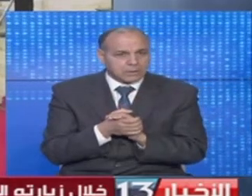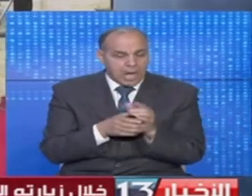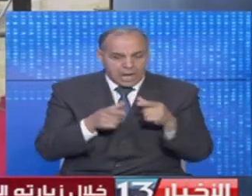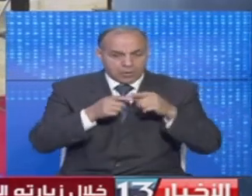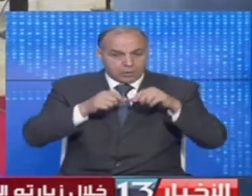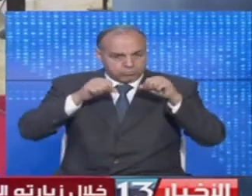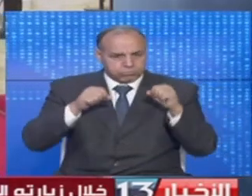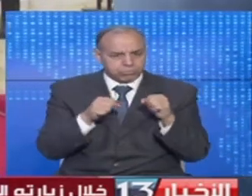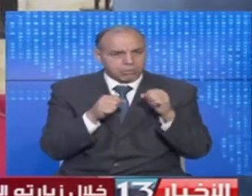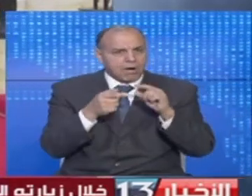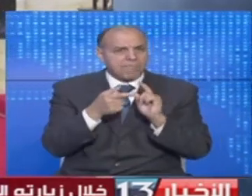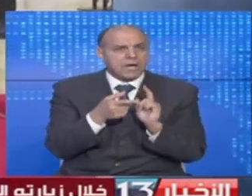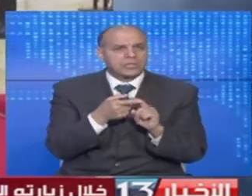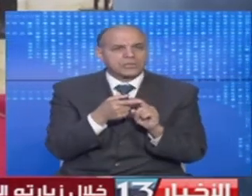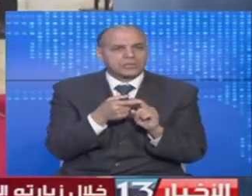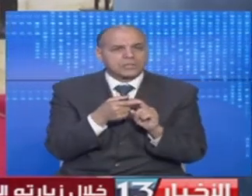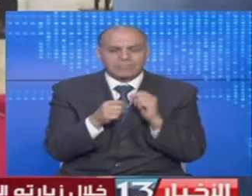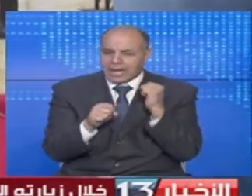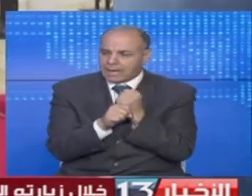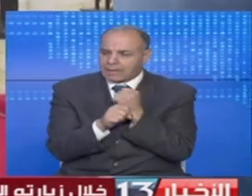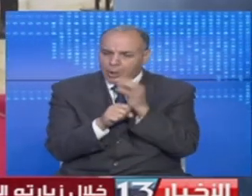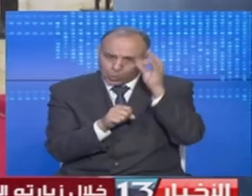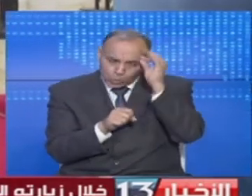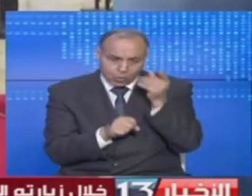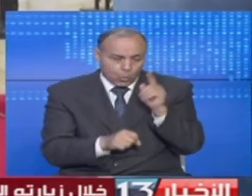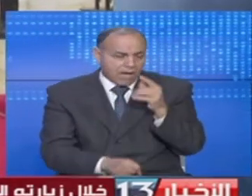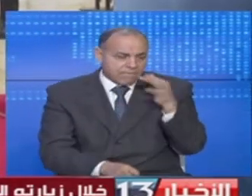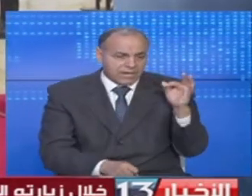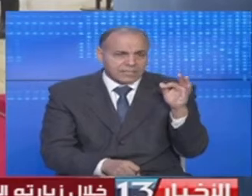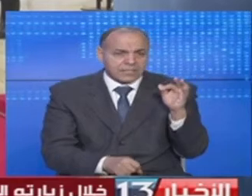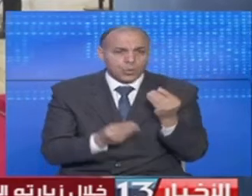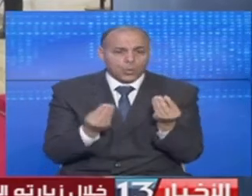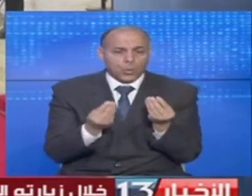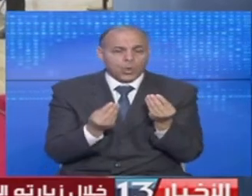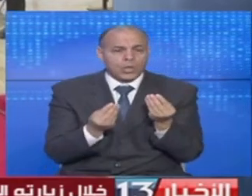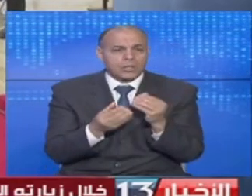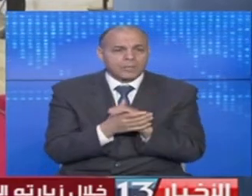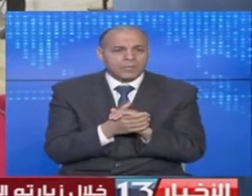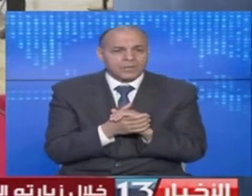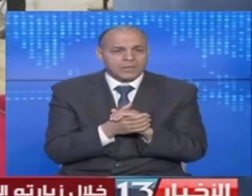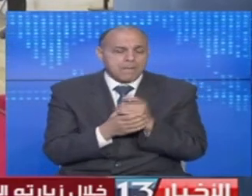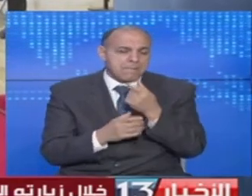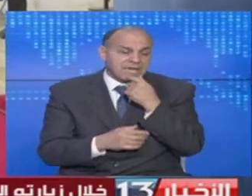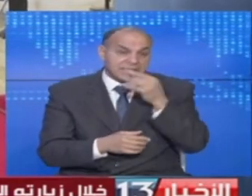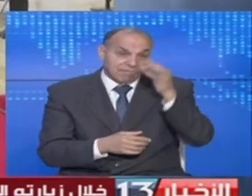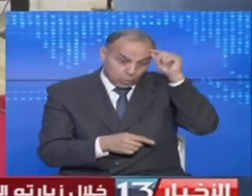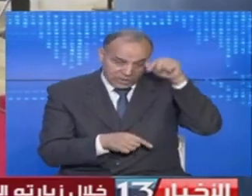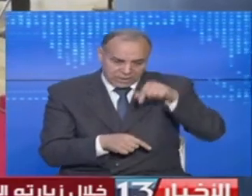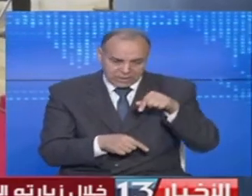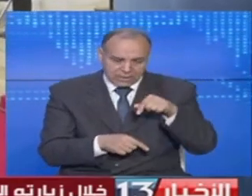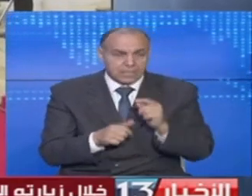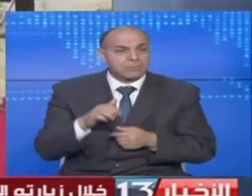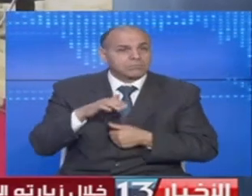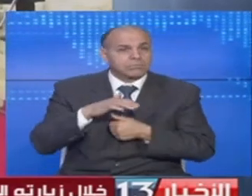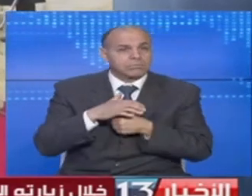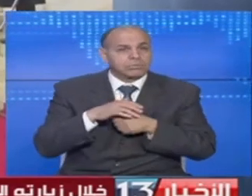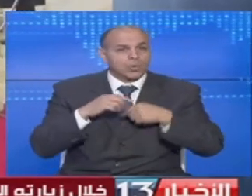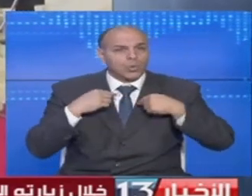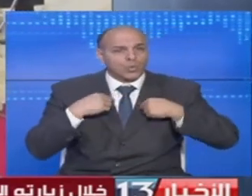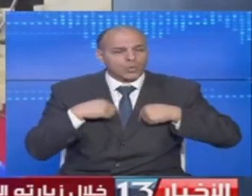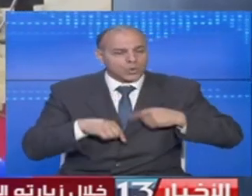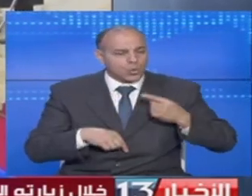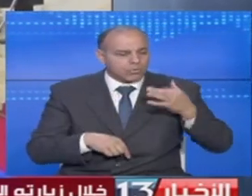اللجنة العليا للاستثمار التونسية الفرنسية اللي باش يكون في مارس في تونس، واللي ترأسه الوزير الأول